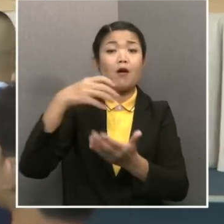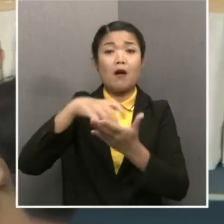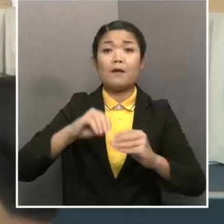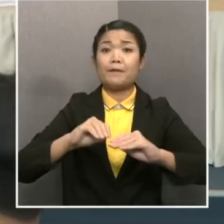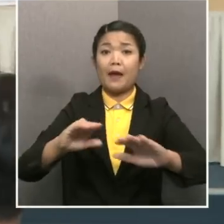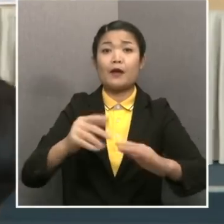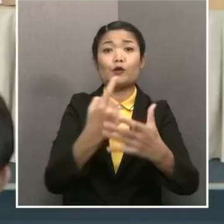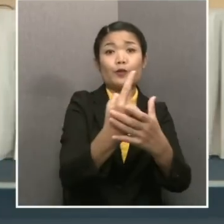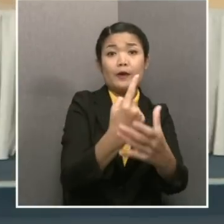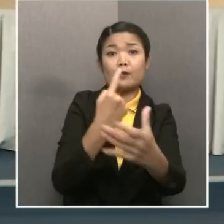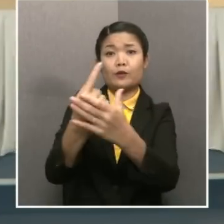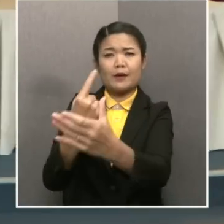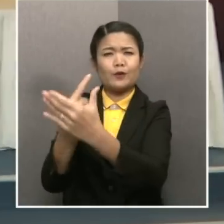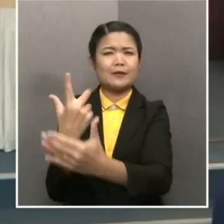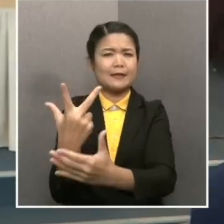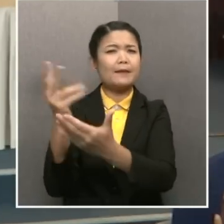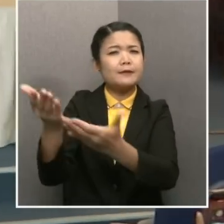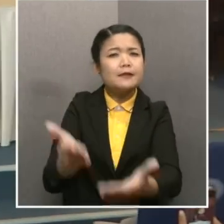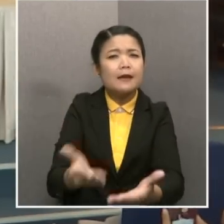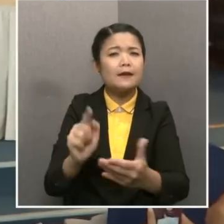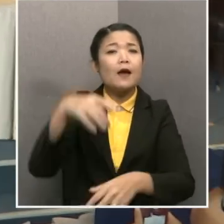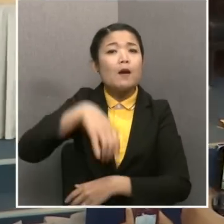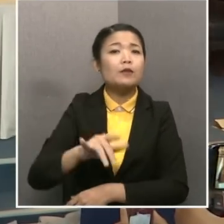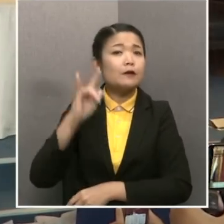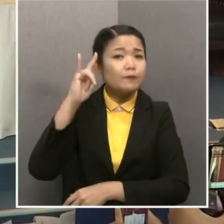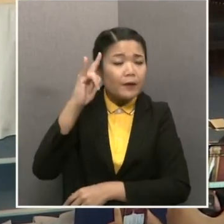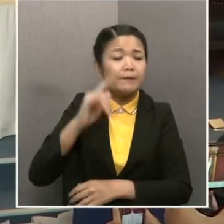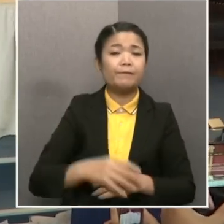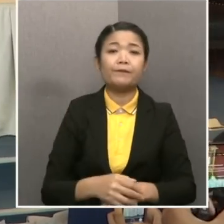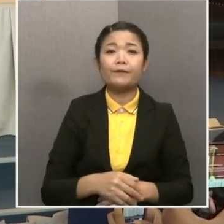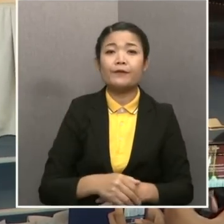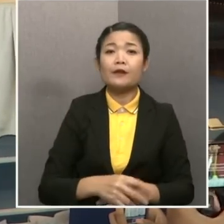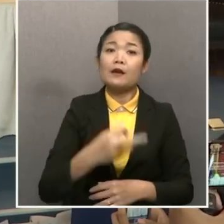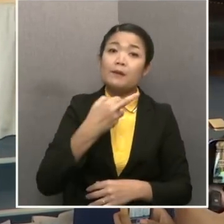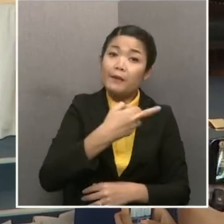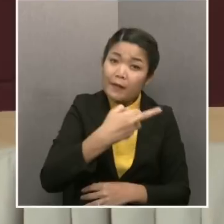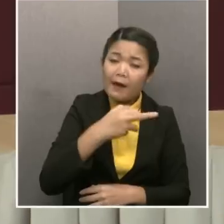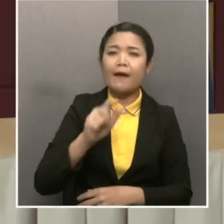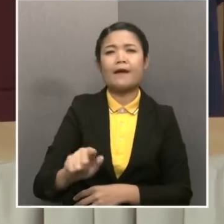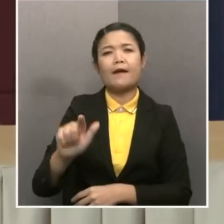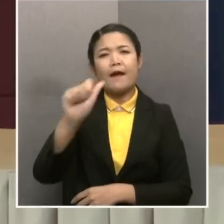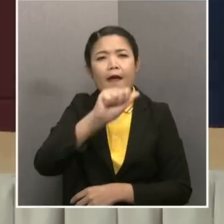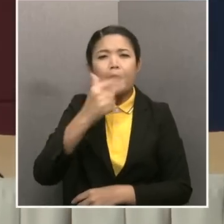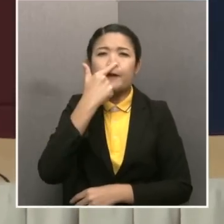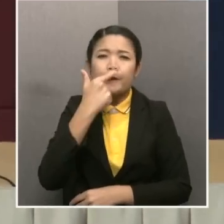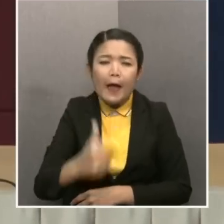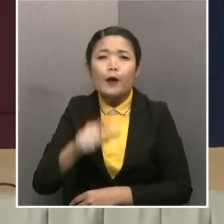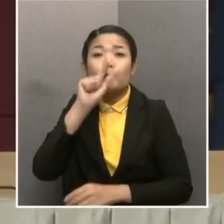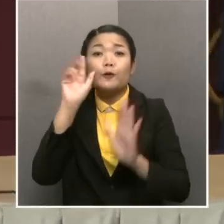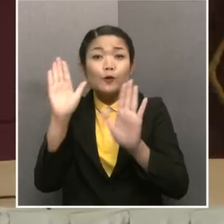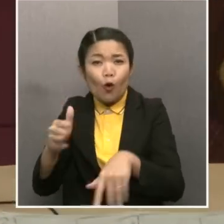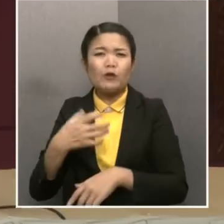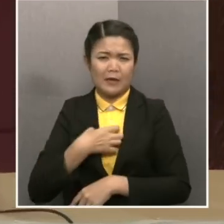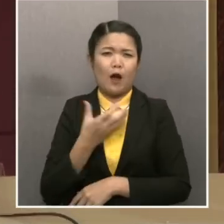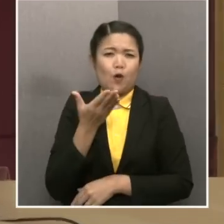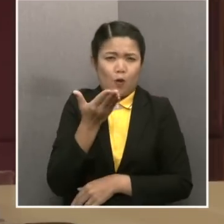ตัวแทนสายการบินพาณิชย์ทั้งการบินไทยแอร์เอเชียนกแอร์มาพูดคุยกันเพื่อขอเพิ่มสายการบินในการรับ